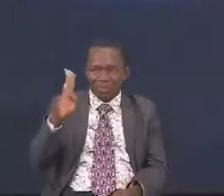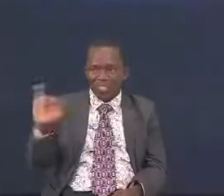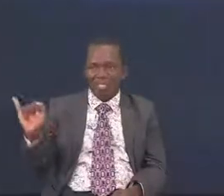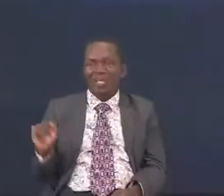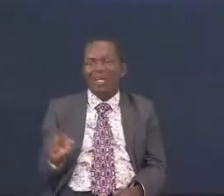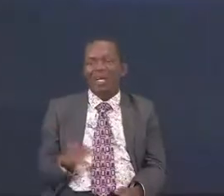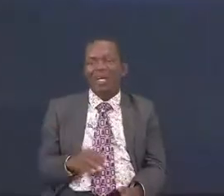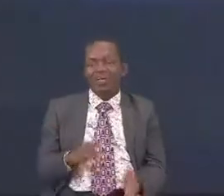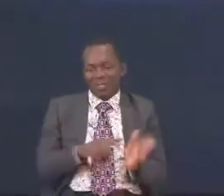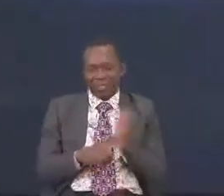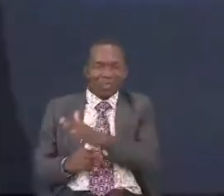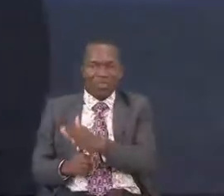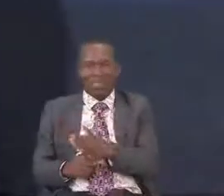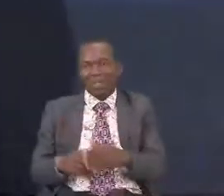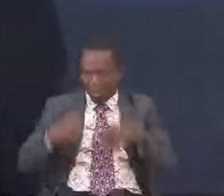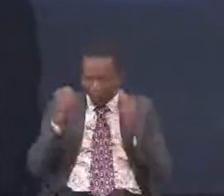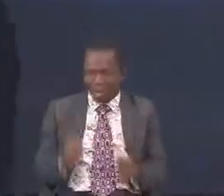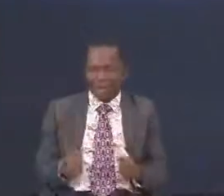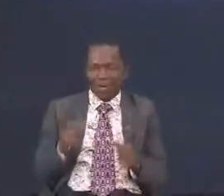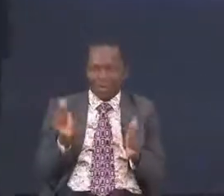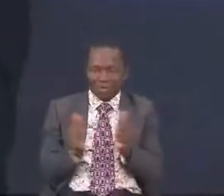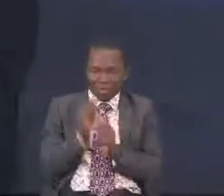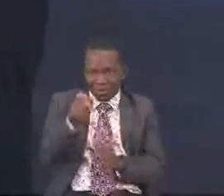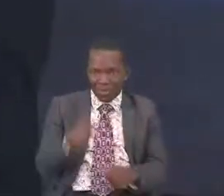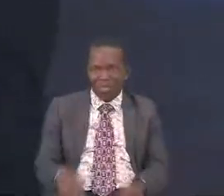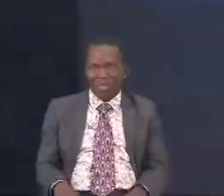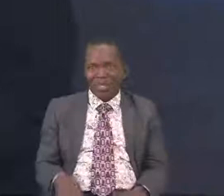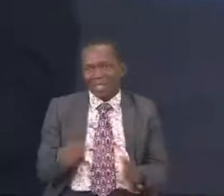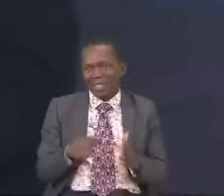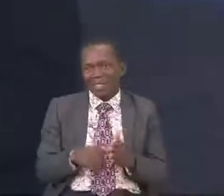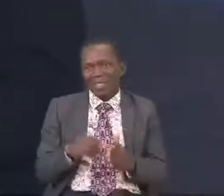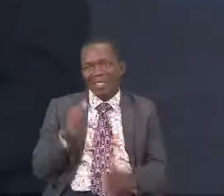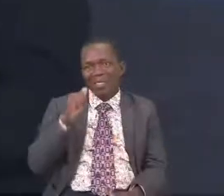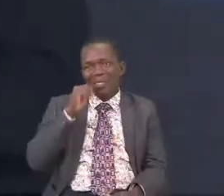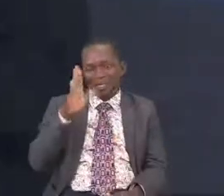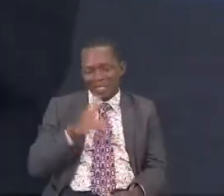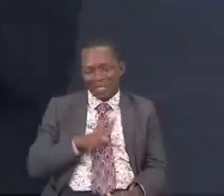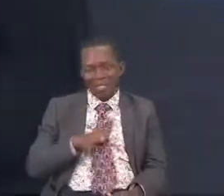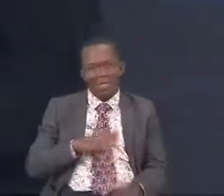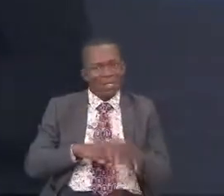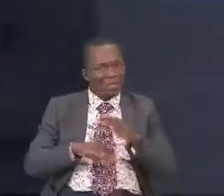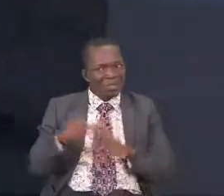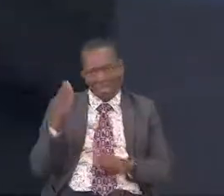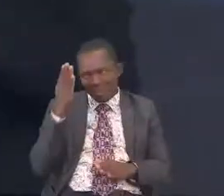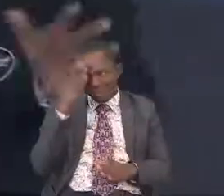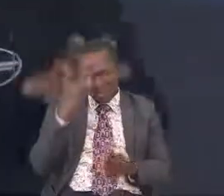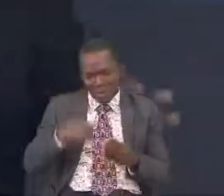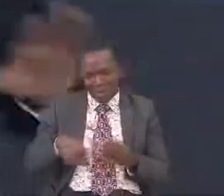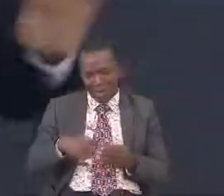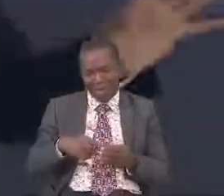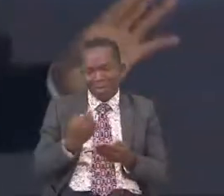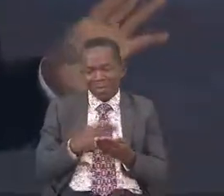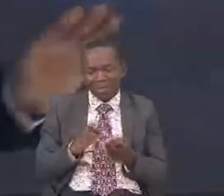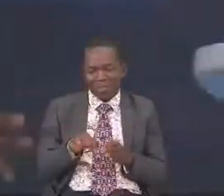puissance. Et cette jeune dame n'était pas pentecôtiste. Elle ne connaissait rien. Le baptême du Saint-Esprit, la puissance ou rien de